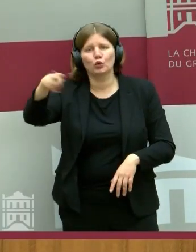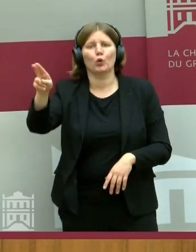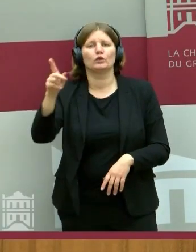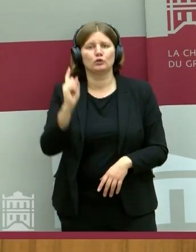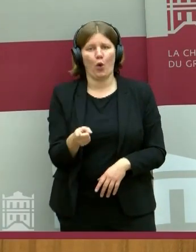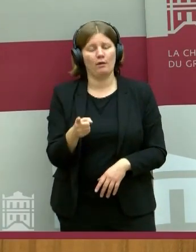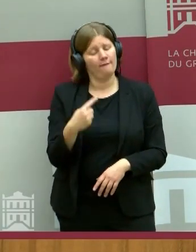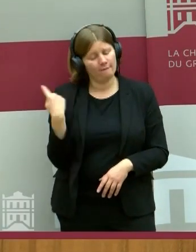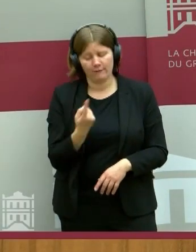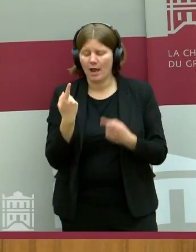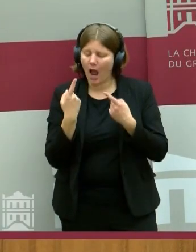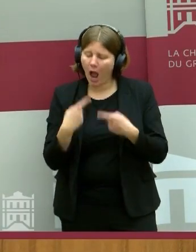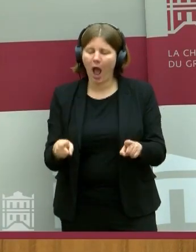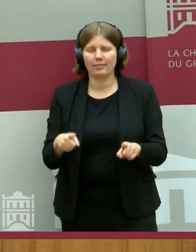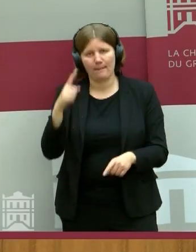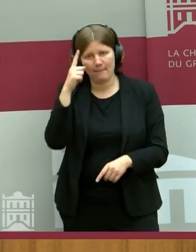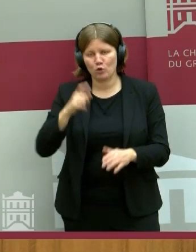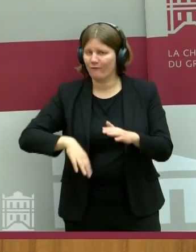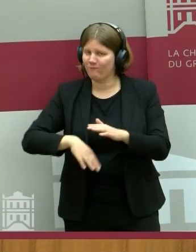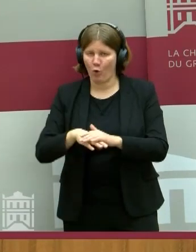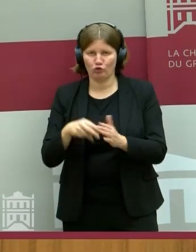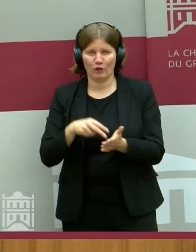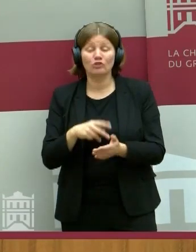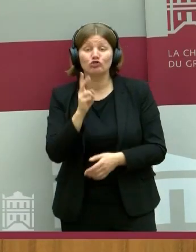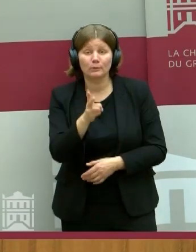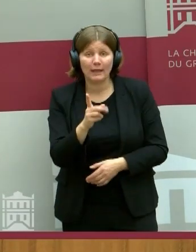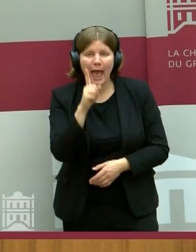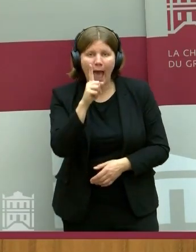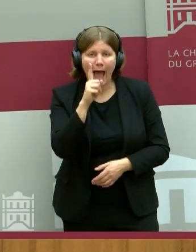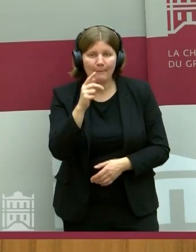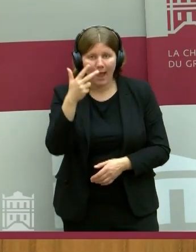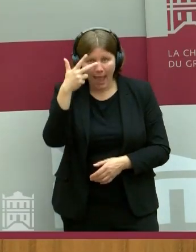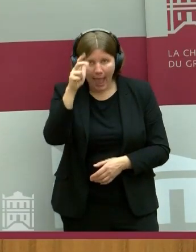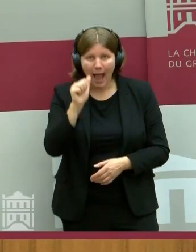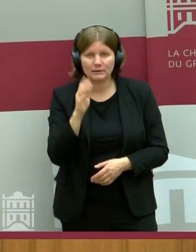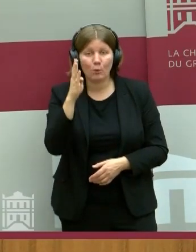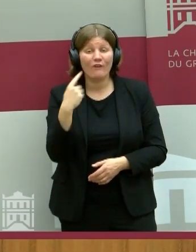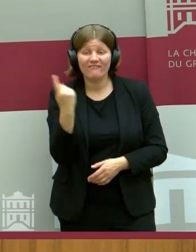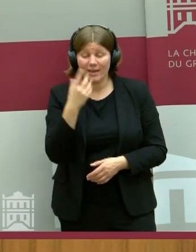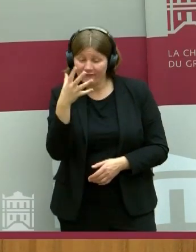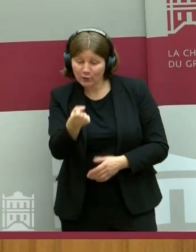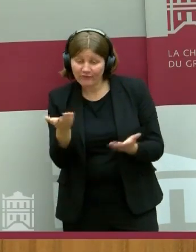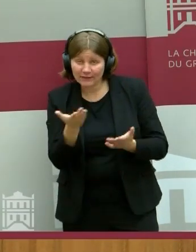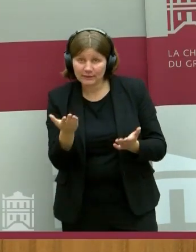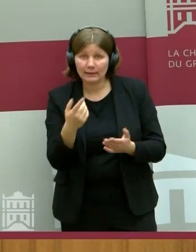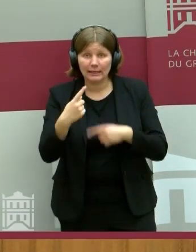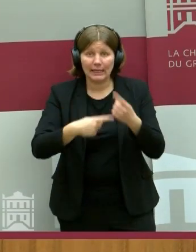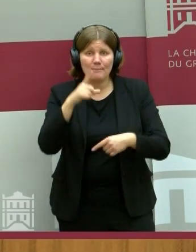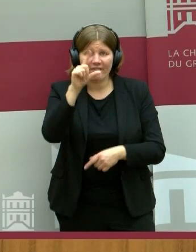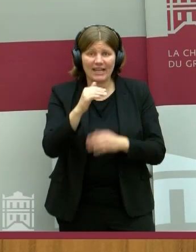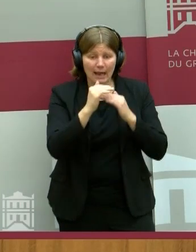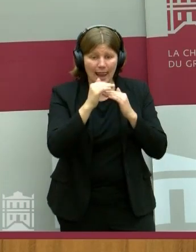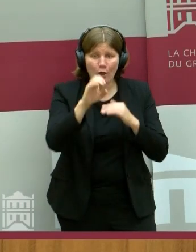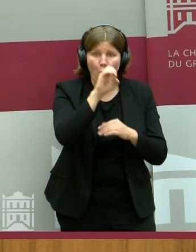eine fundamental andere Meinung. Aber wir konstatieren, Herr Hasselborn, dass das immer mehr Länder in Europa das da